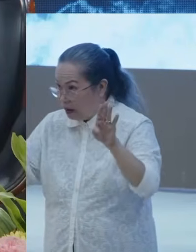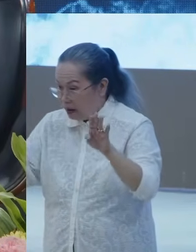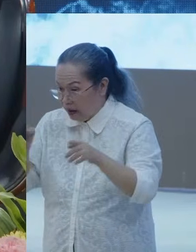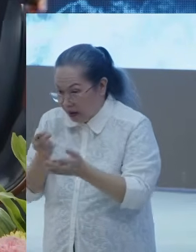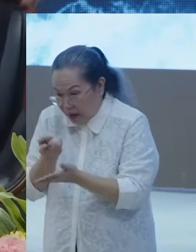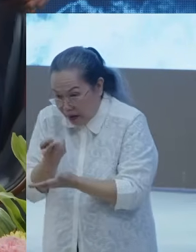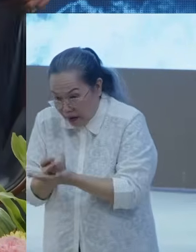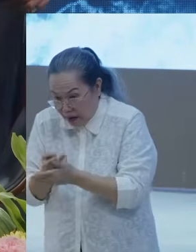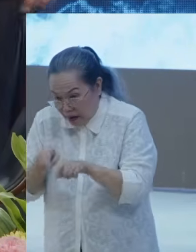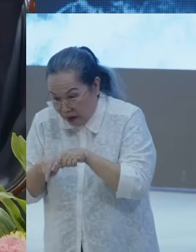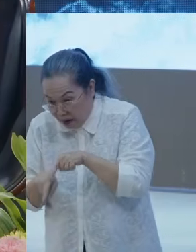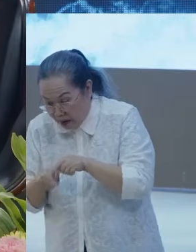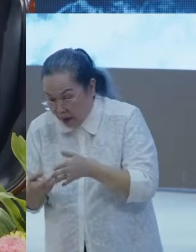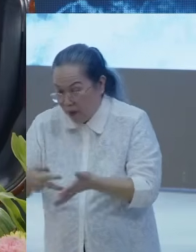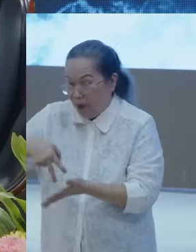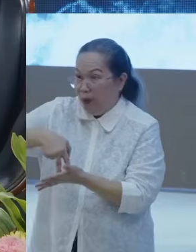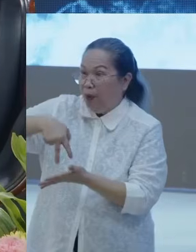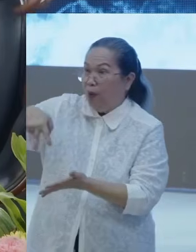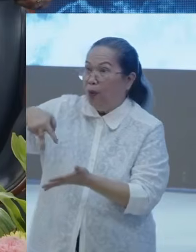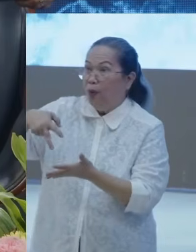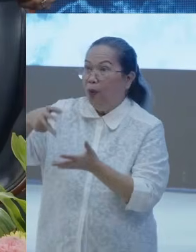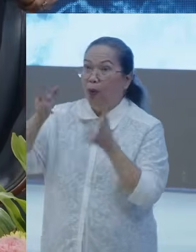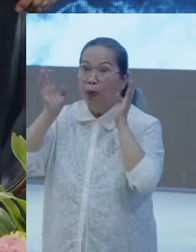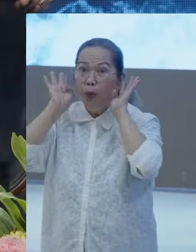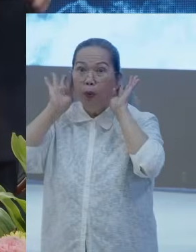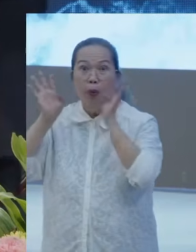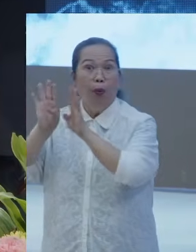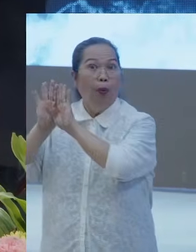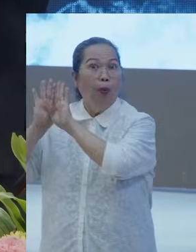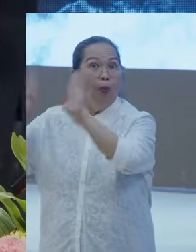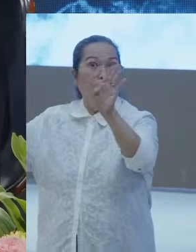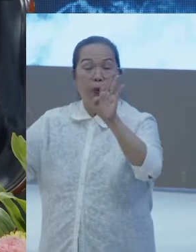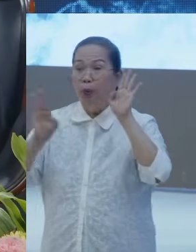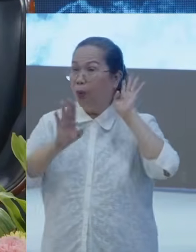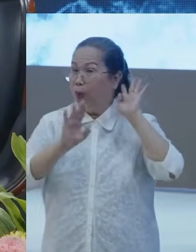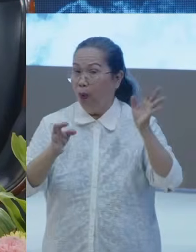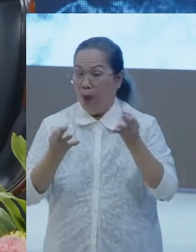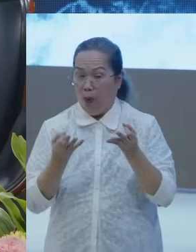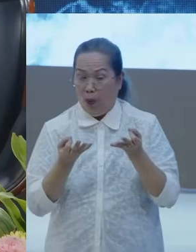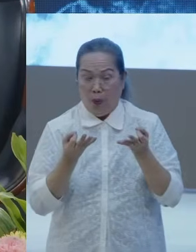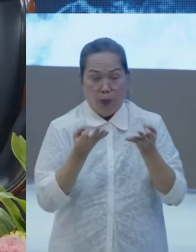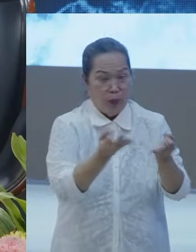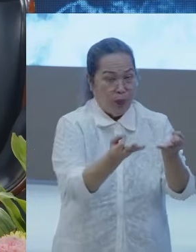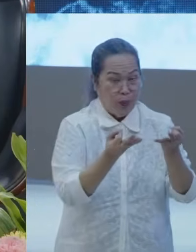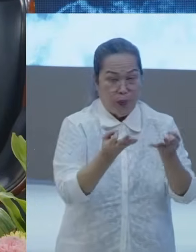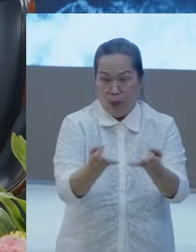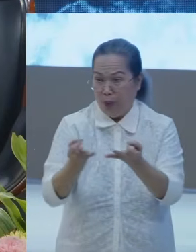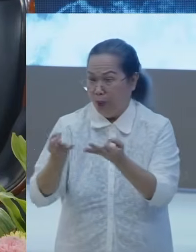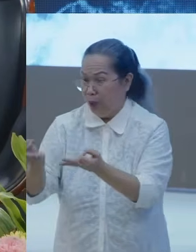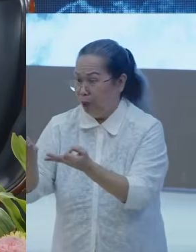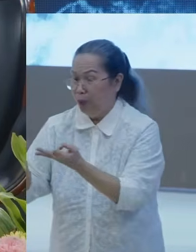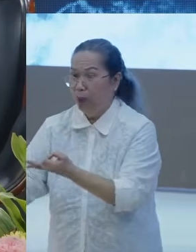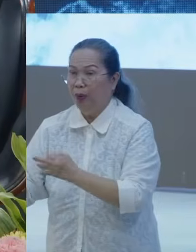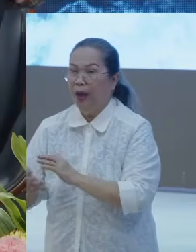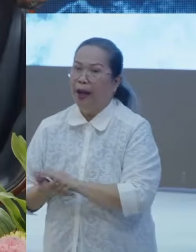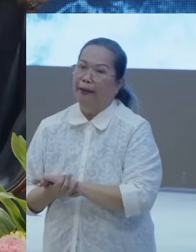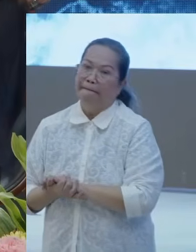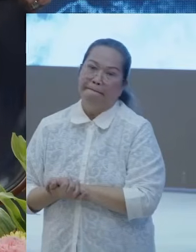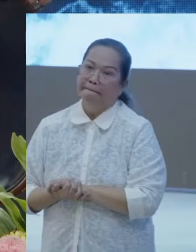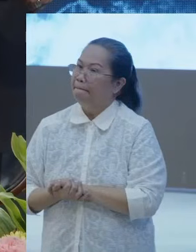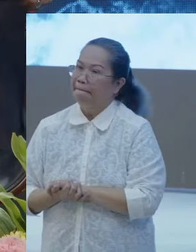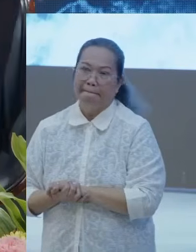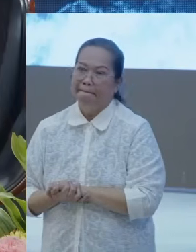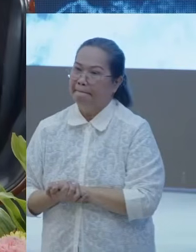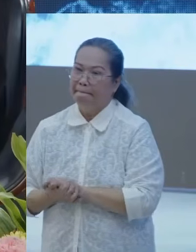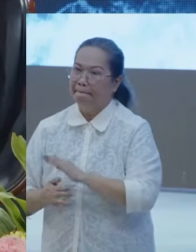pilay, nagparinig siya ng bingi, nagpakain siya. Hindi pa sila